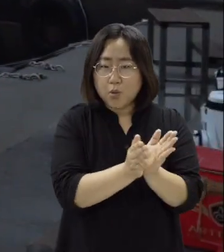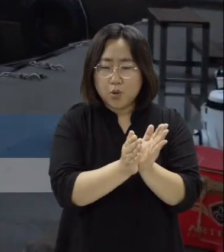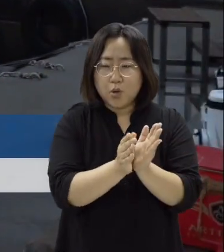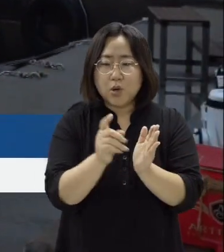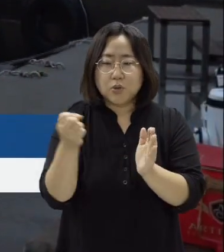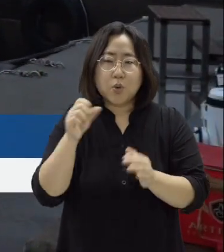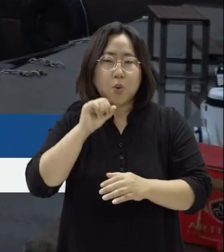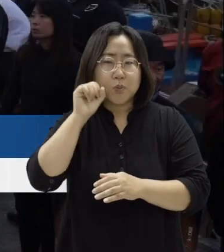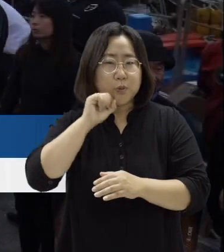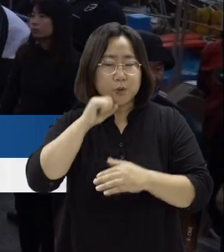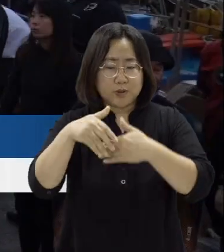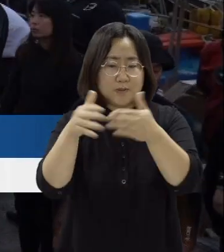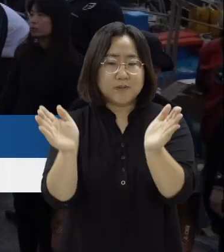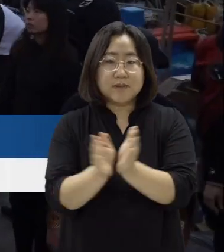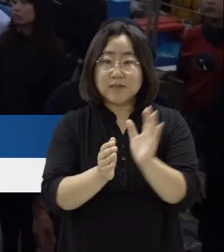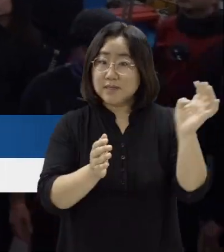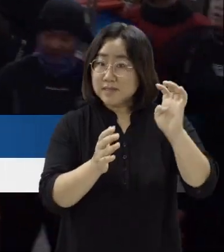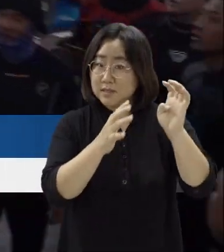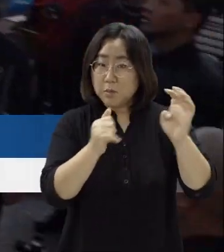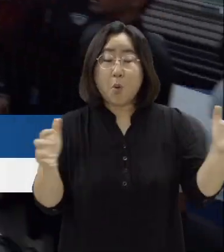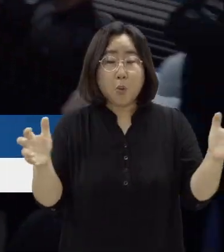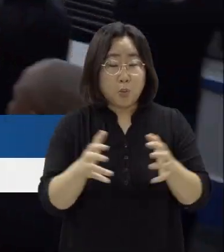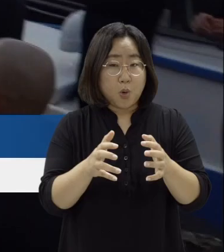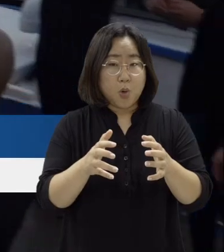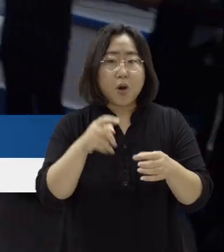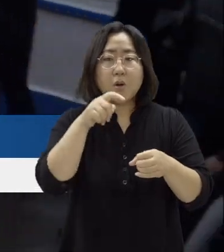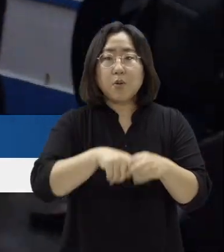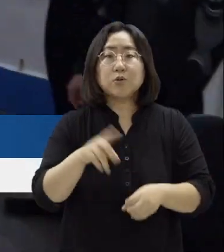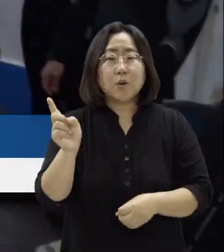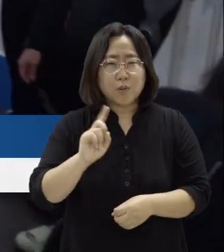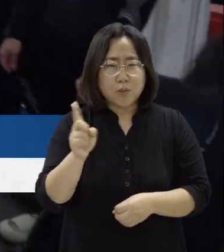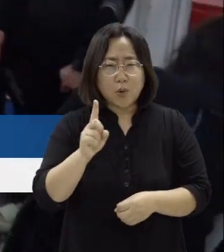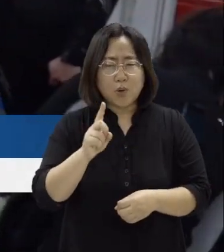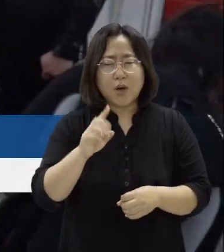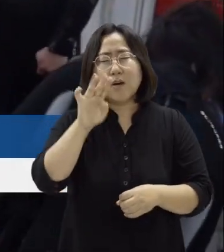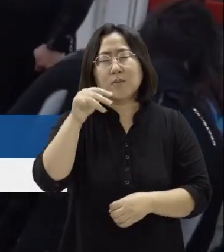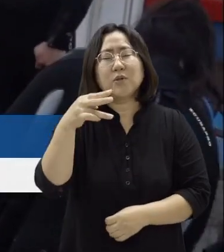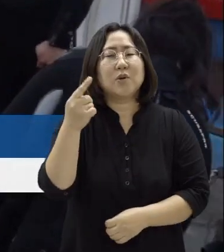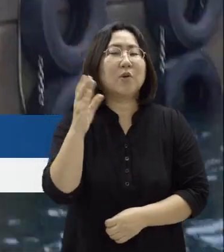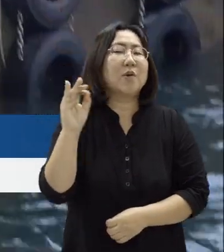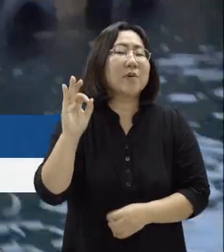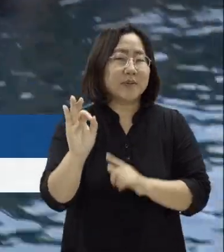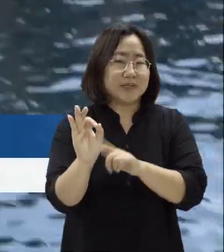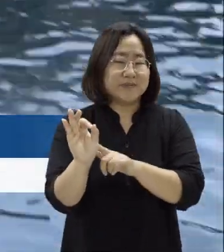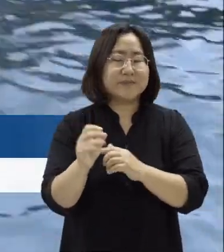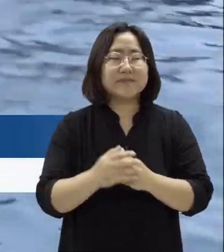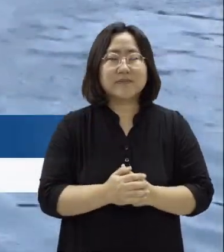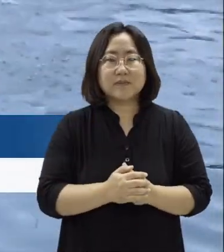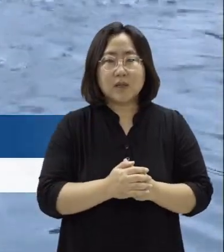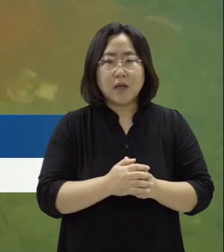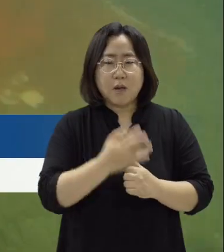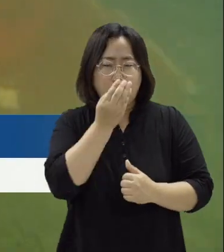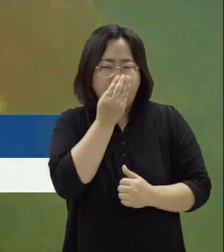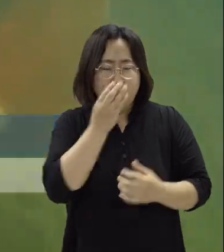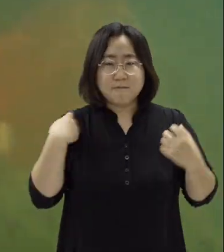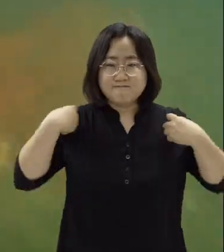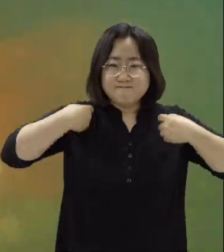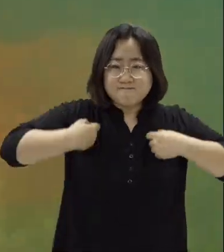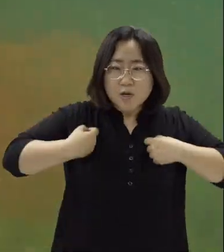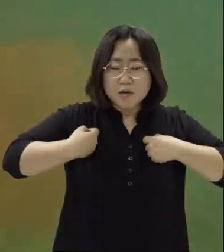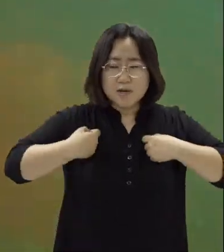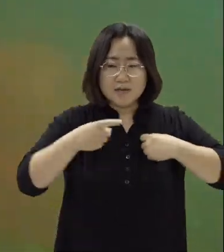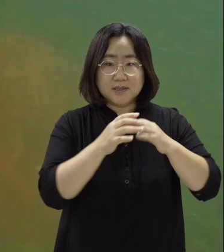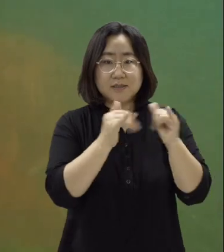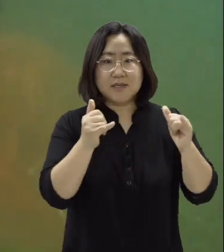다이빙 동호회원 등 40여 명이 플로빙을 위해 보목항에 모였습니다. 스쿠버 장비를 착용한